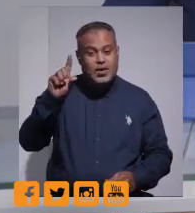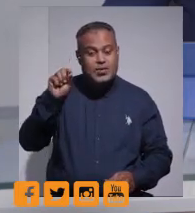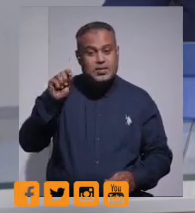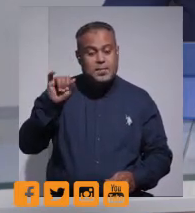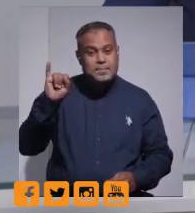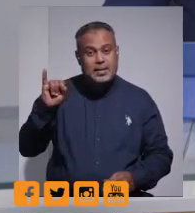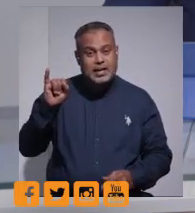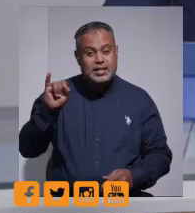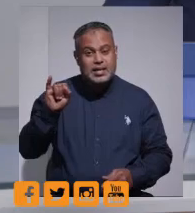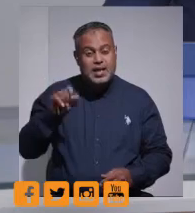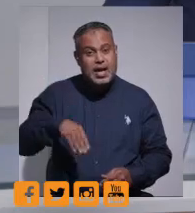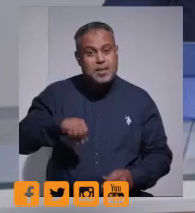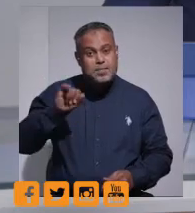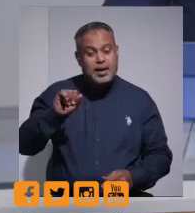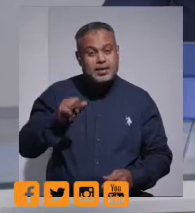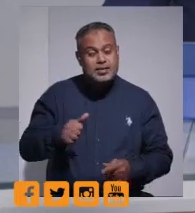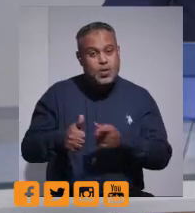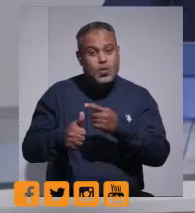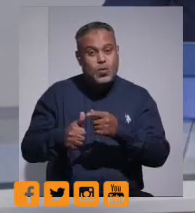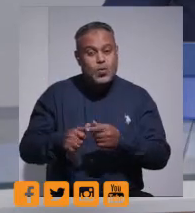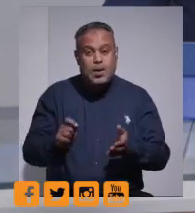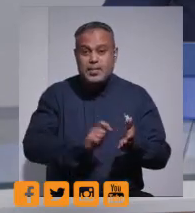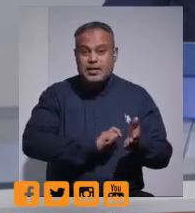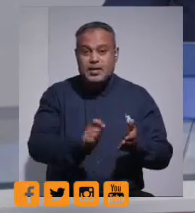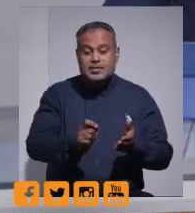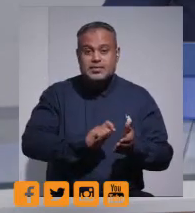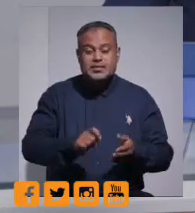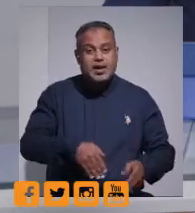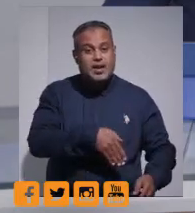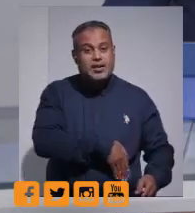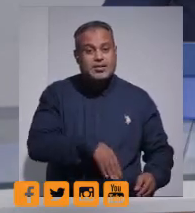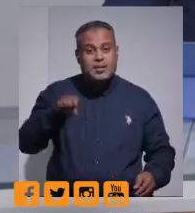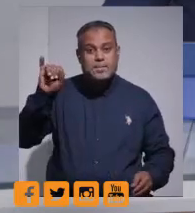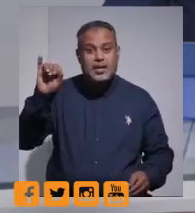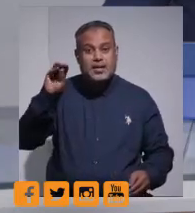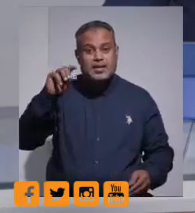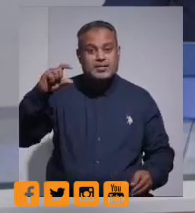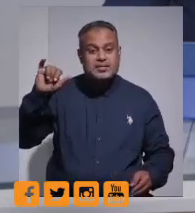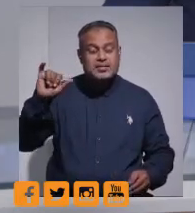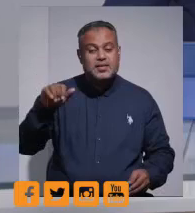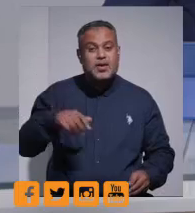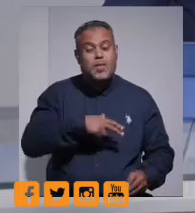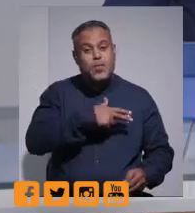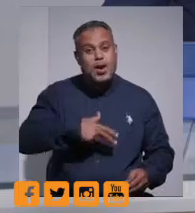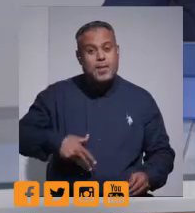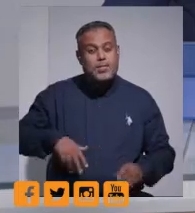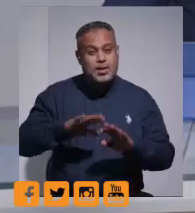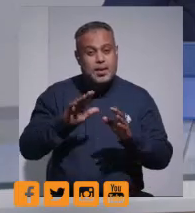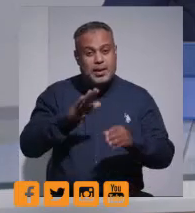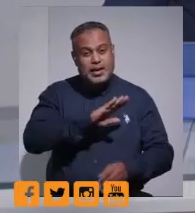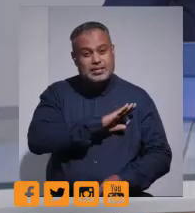قضت الماده الاولى منه بتعيين العقيد القاضي مهدي علي محمد فصيع محاميا عمل النيابه العسكريه